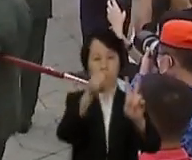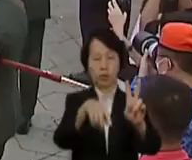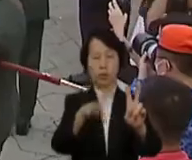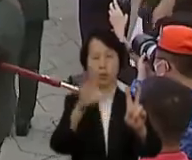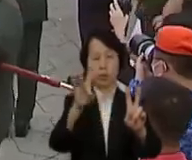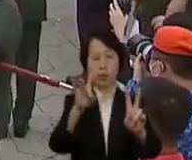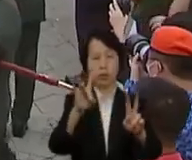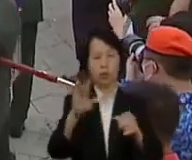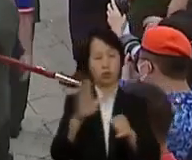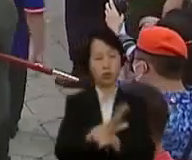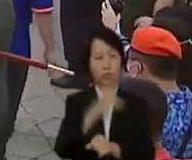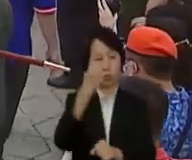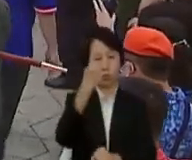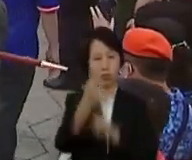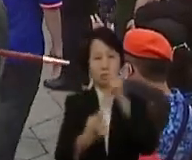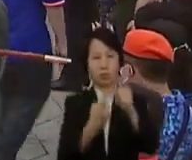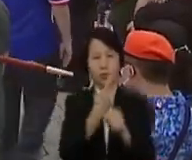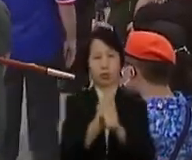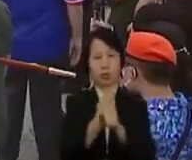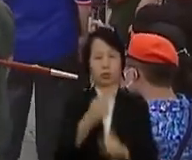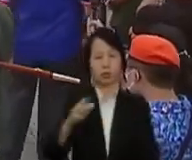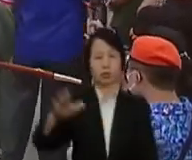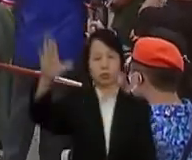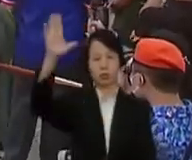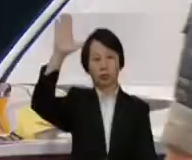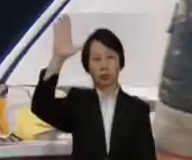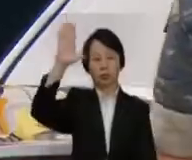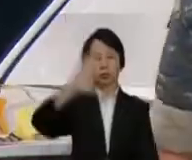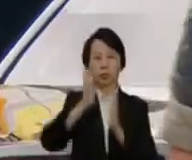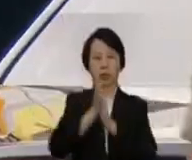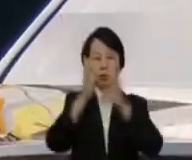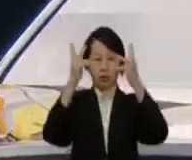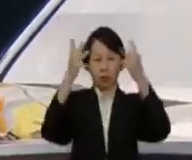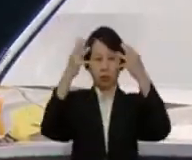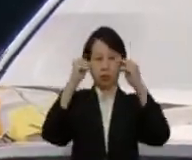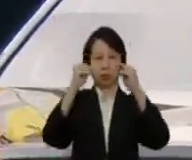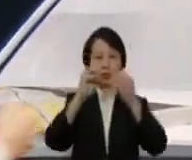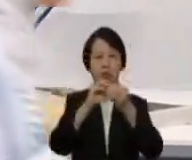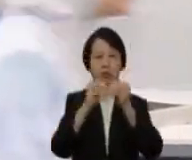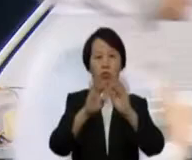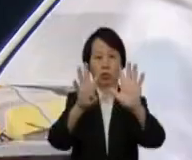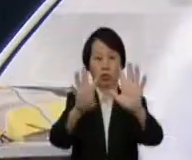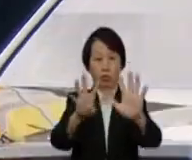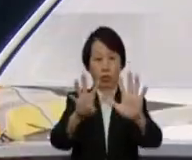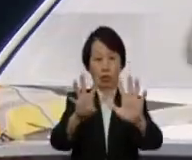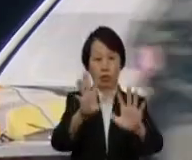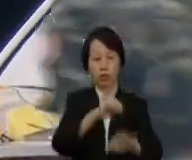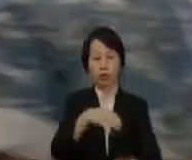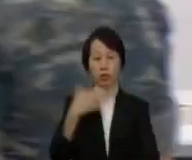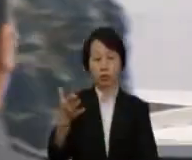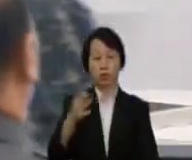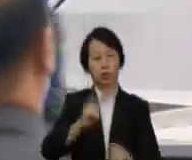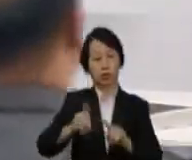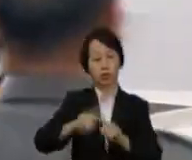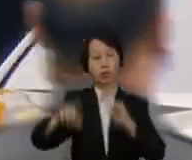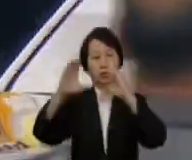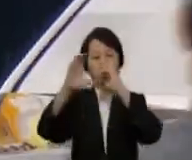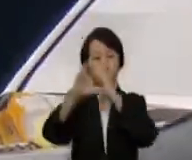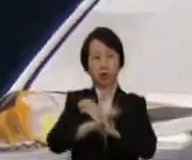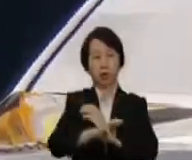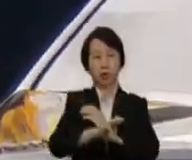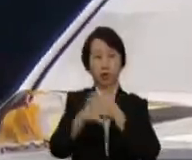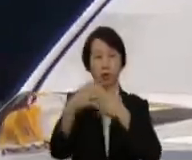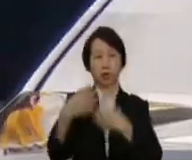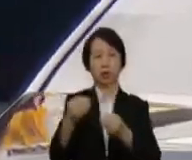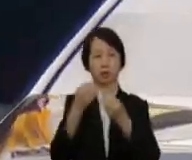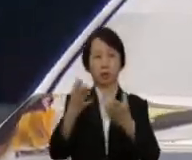beliau genap setahun mengangkat sumpah sebagai Perdana Menteri ke-9, dan beliau berkata pelbagai cabaran telah